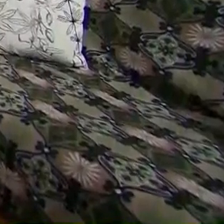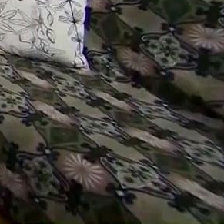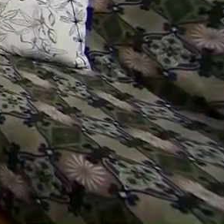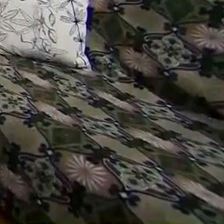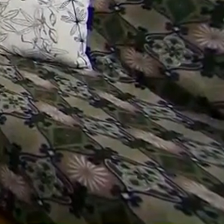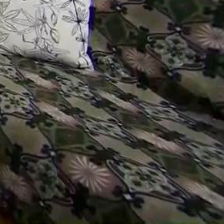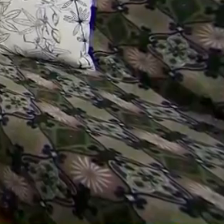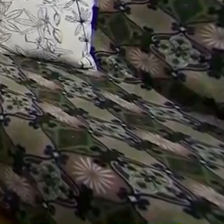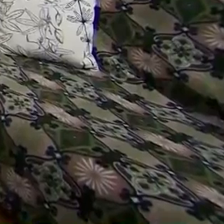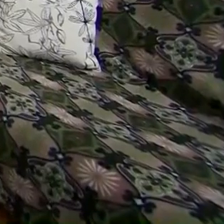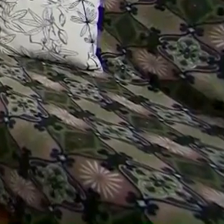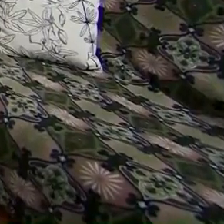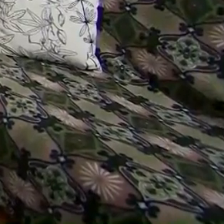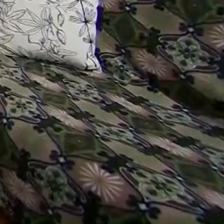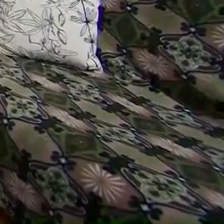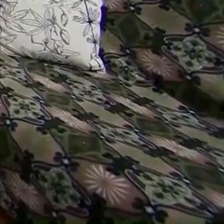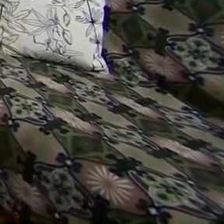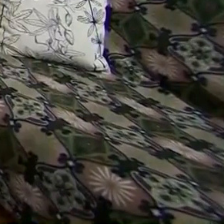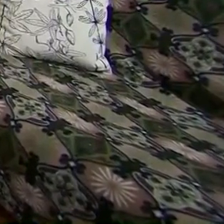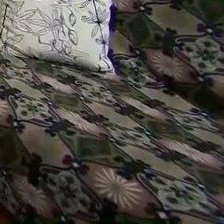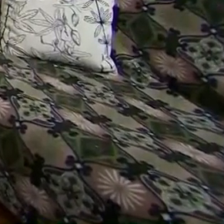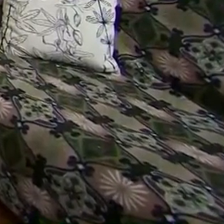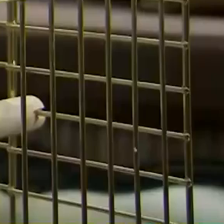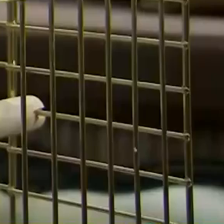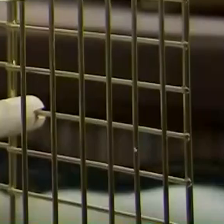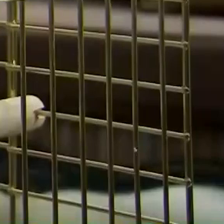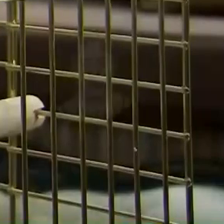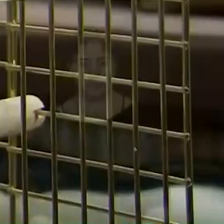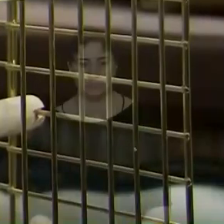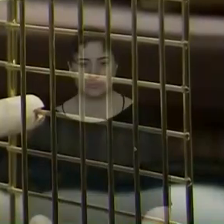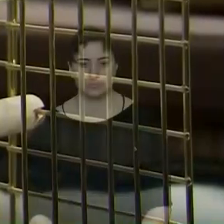hemen tüydü. Boş kafes müştemilatın ortasında.